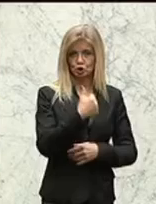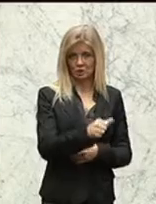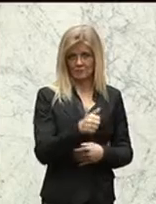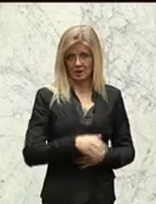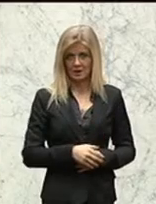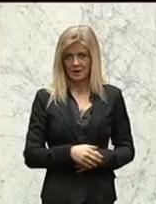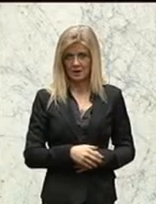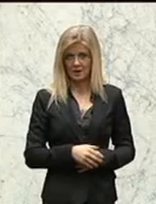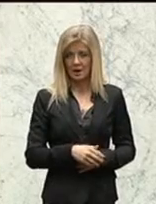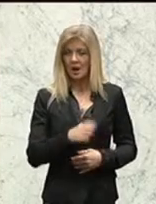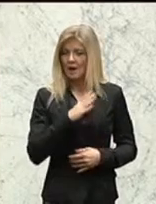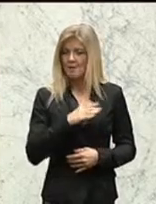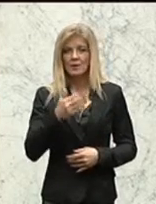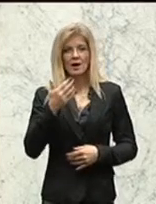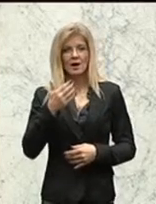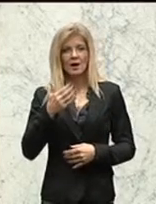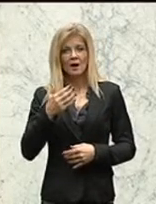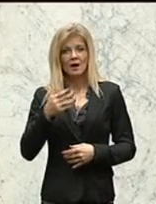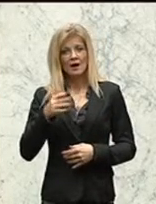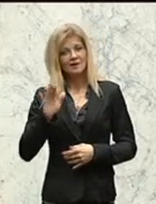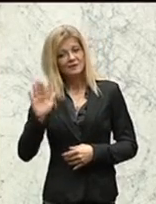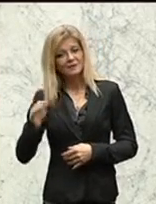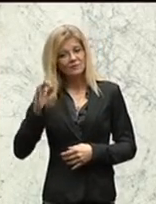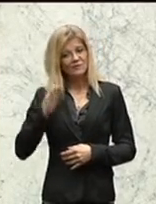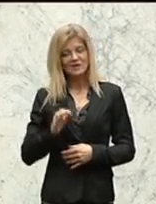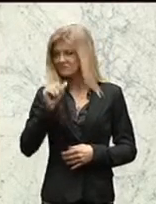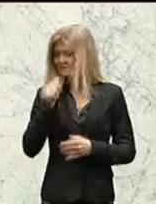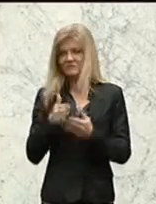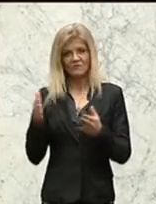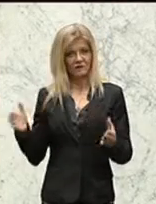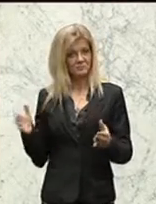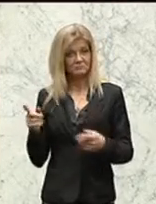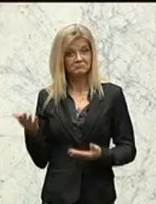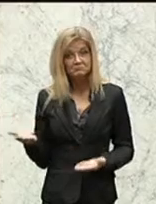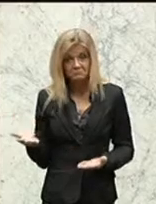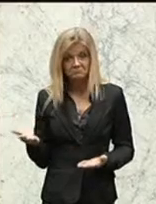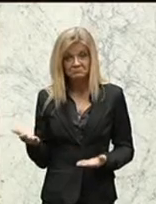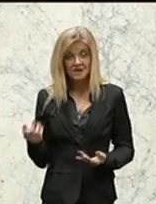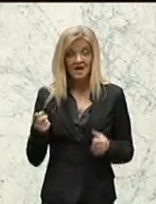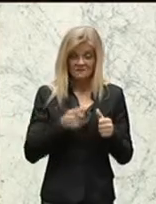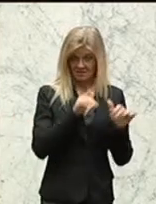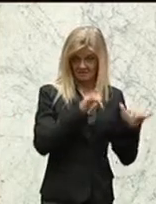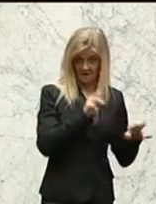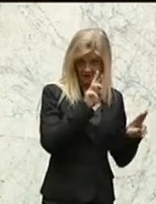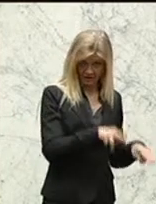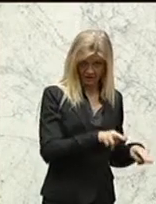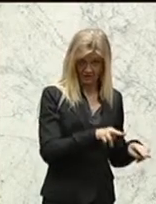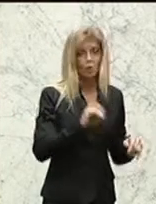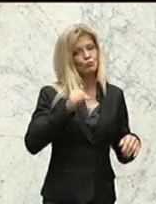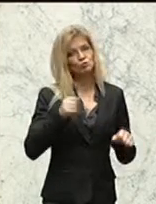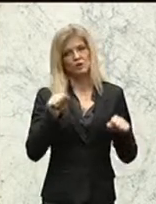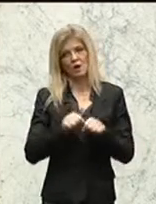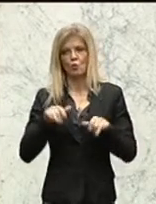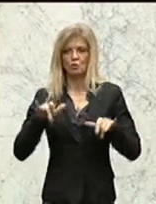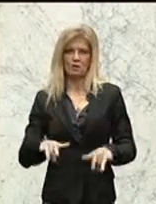auch deren Pflichten. Wer Rechte hat, der hat auch Pflichten. Und meine Damen und Herren, wenn sich einer meiner Nachredner dann